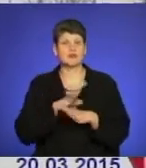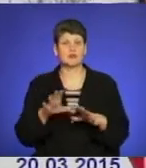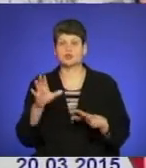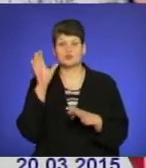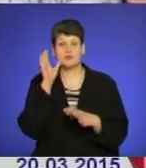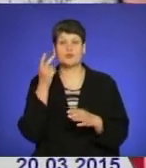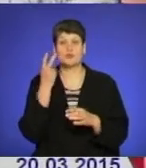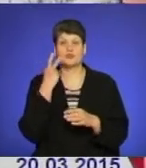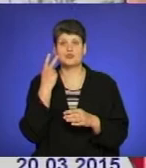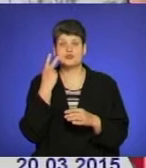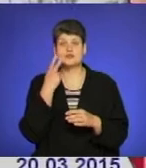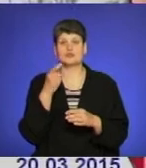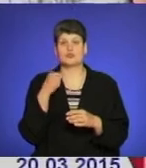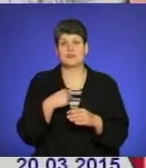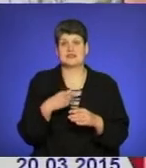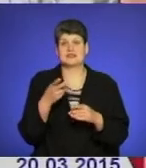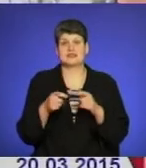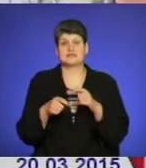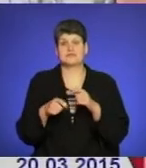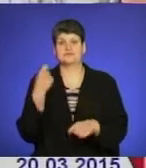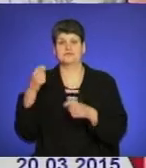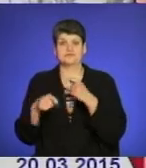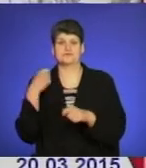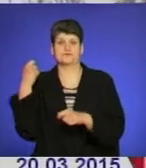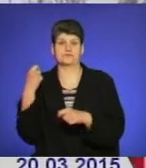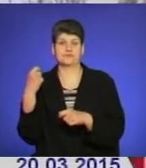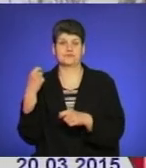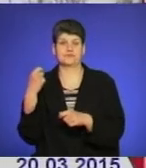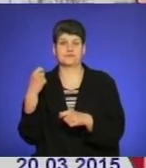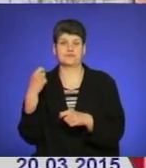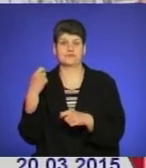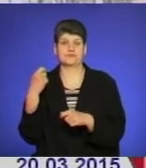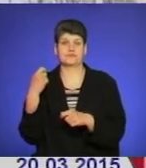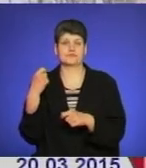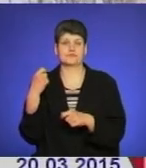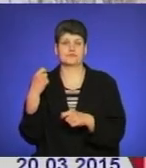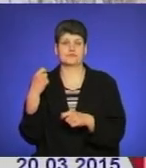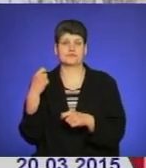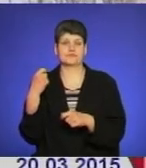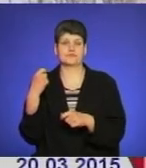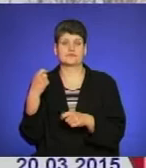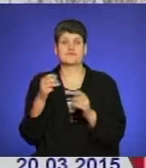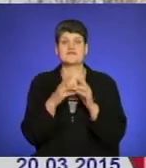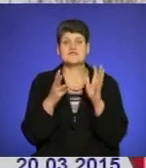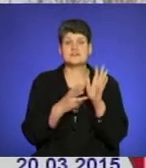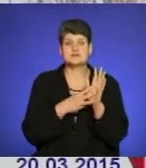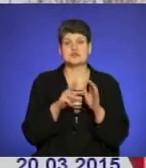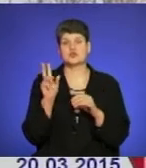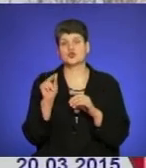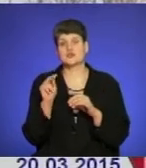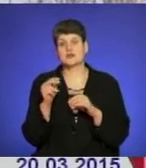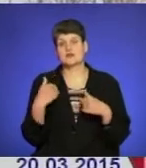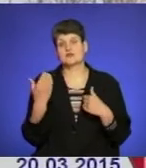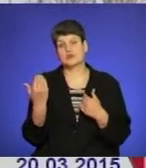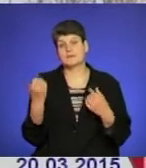Вони постійно це все зривають. 18 числа ми